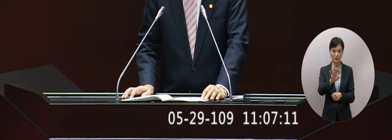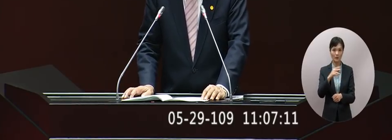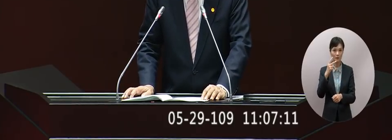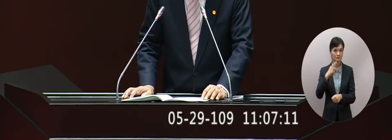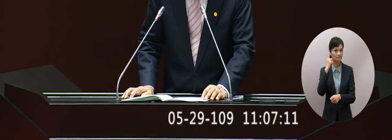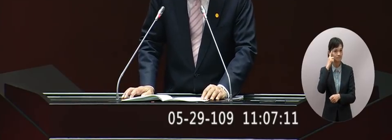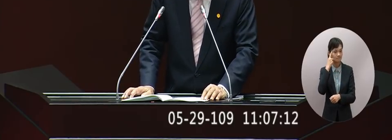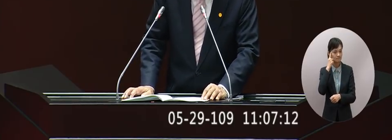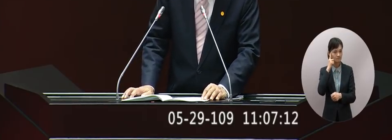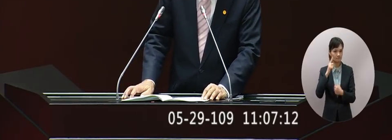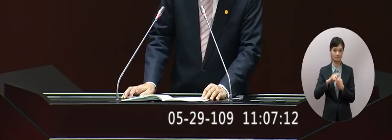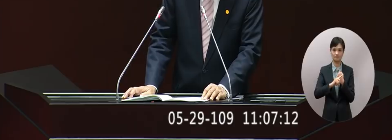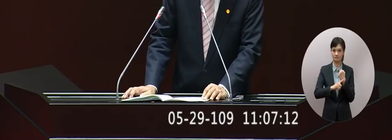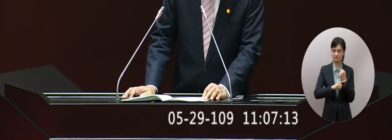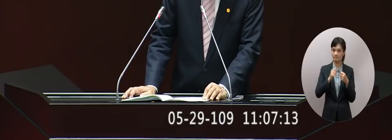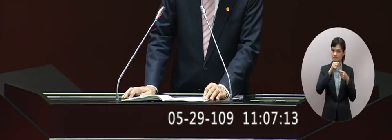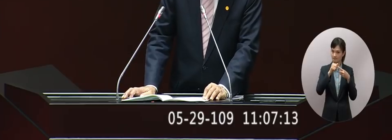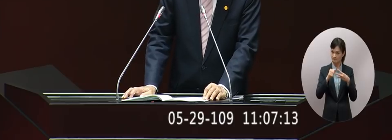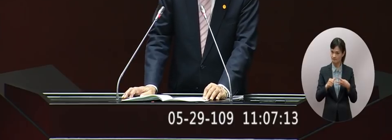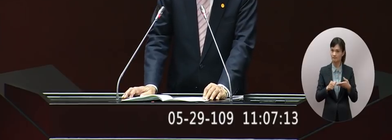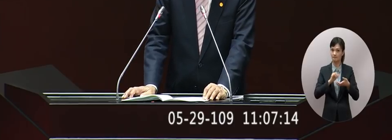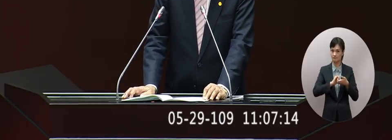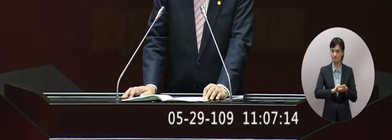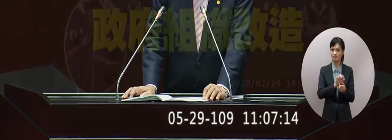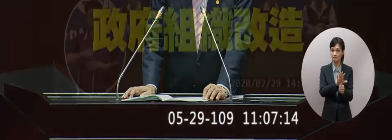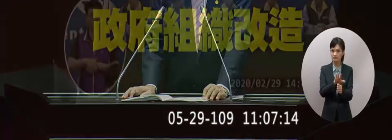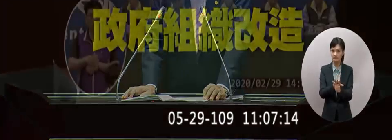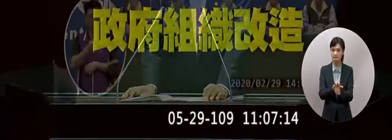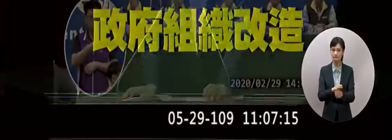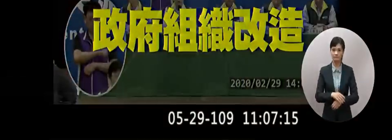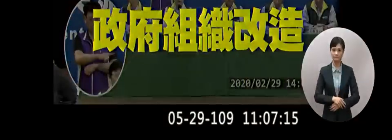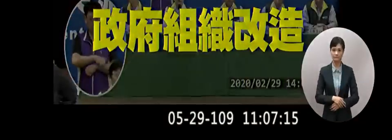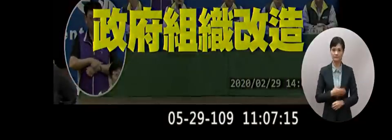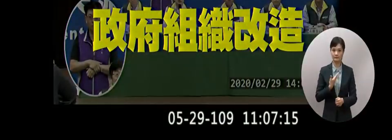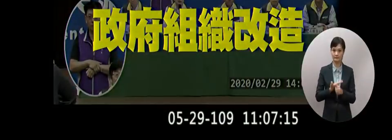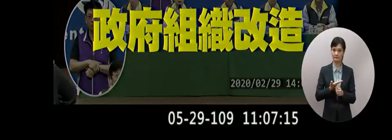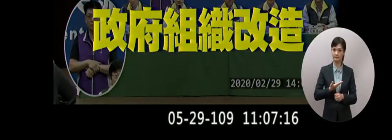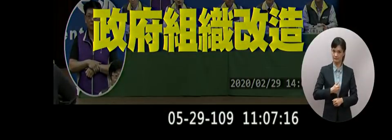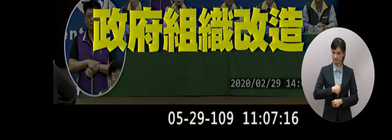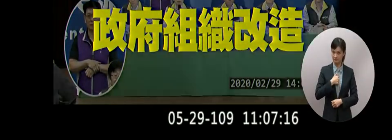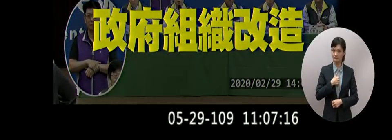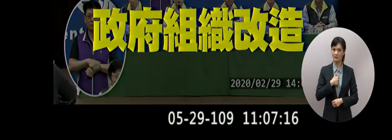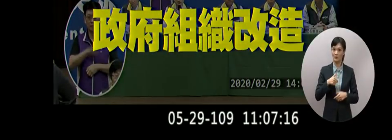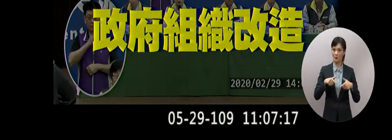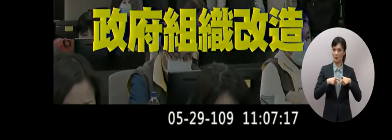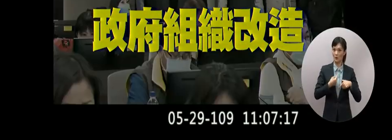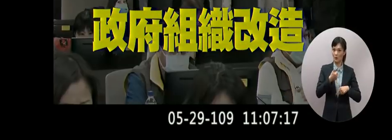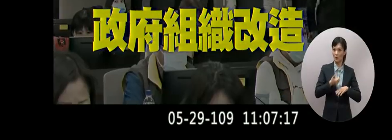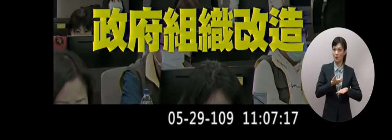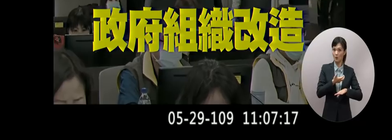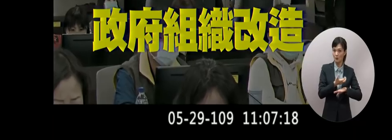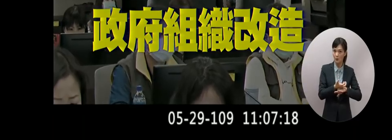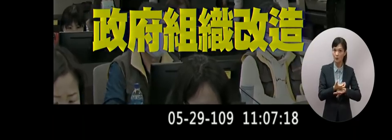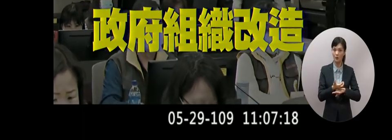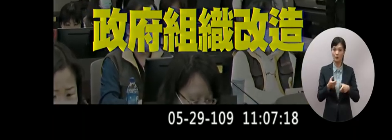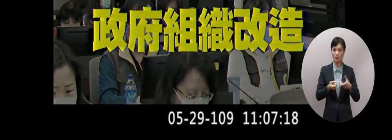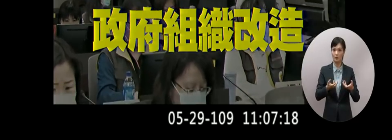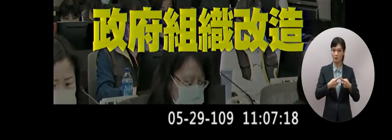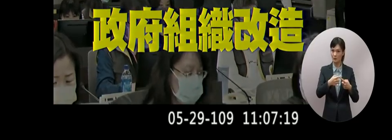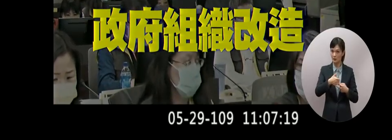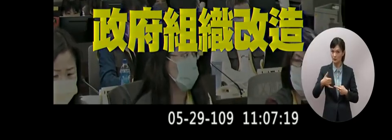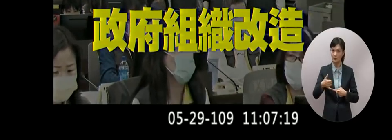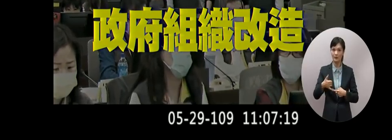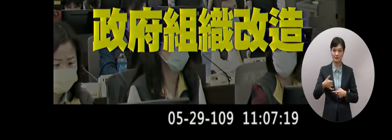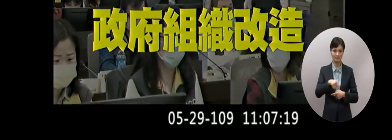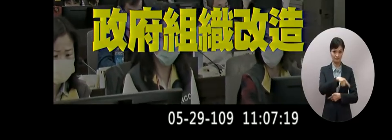典章制度，让真正有心、有能力的公务人员都能